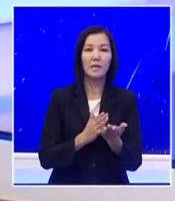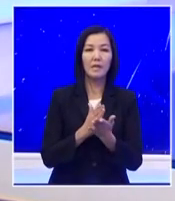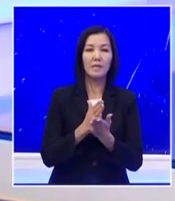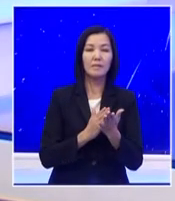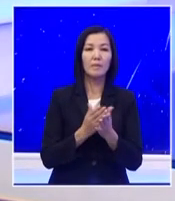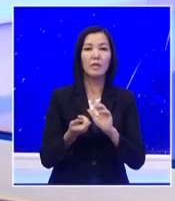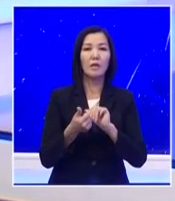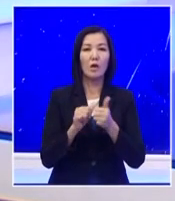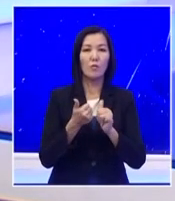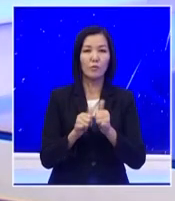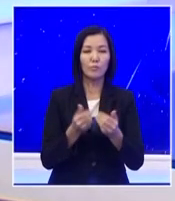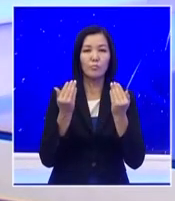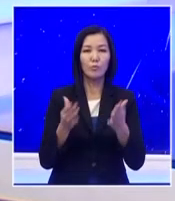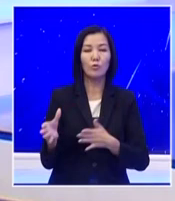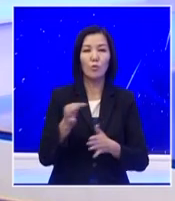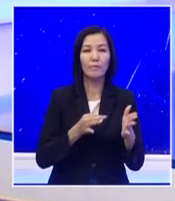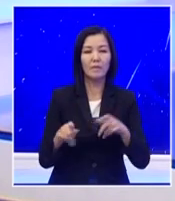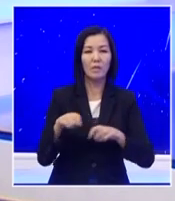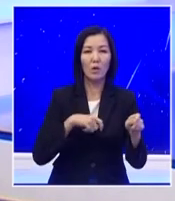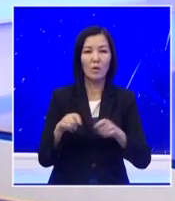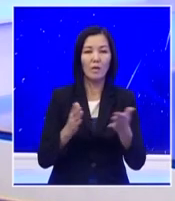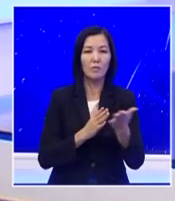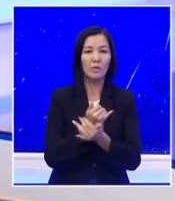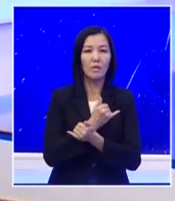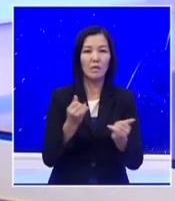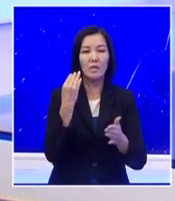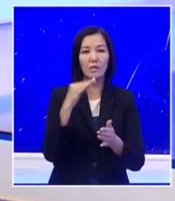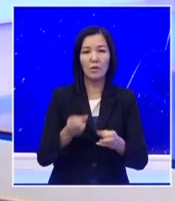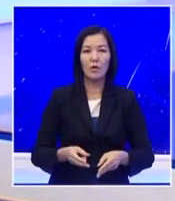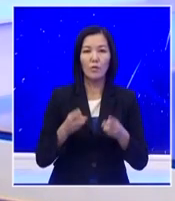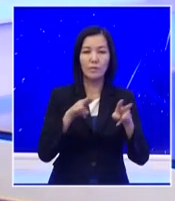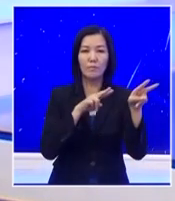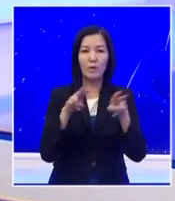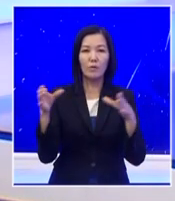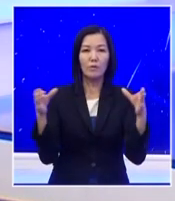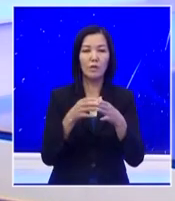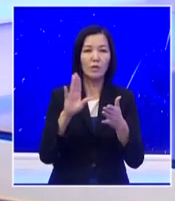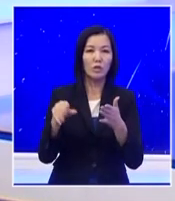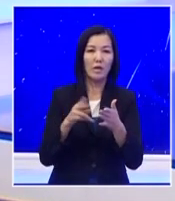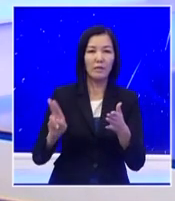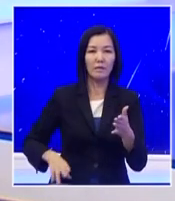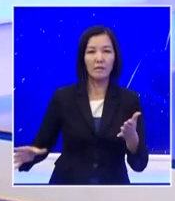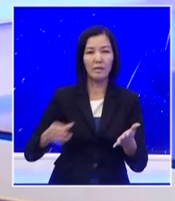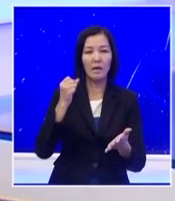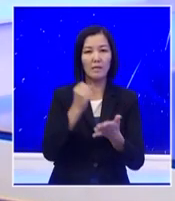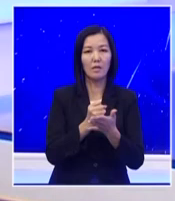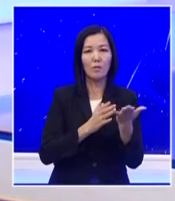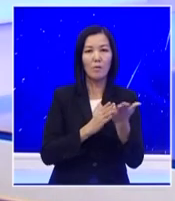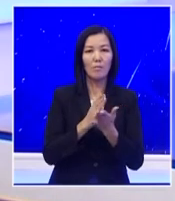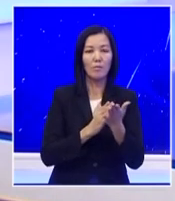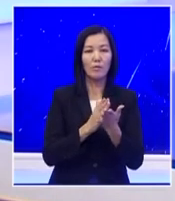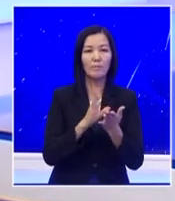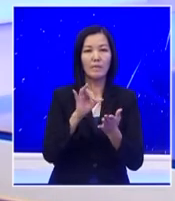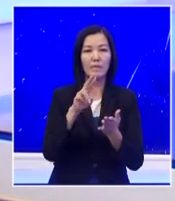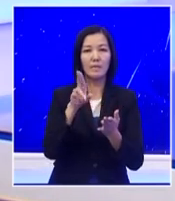Кадрлық ауыс-түйіс. Бүгін облыстық тауарлармен көрсетілетін қызметтердің сапасы мен қауіпсіздігін бақылау департаментіне жаңа басшы тағайындалды. Енді